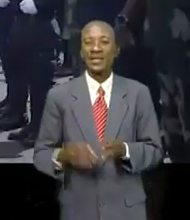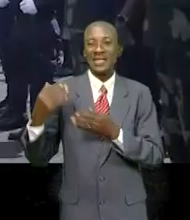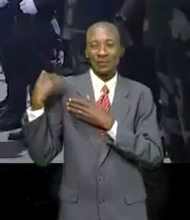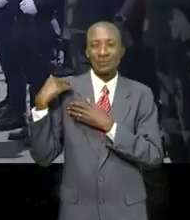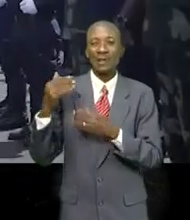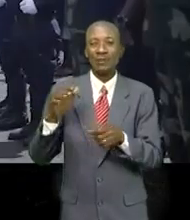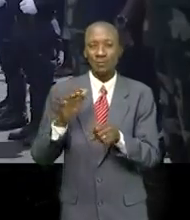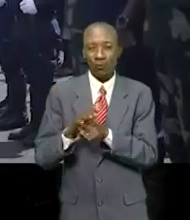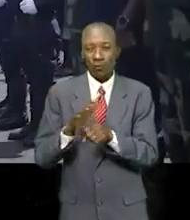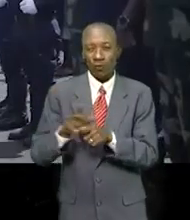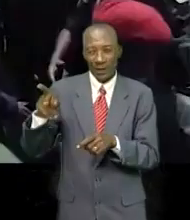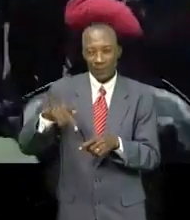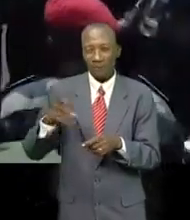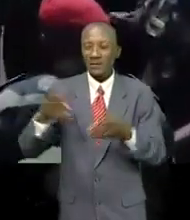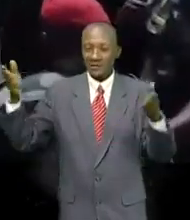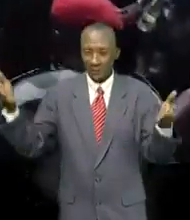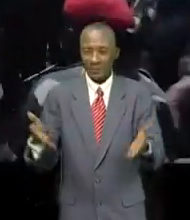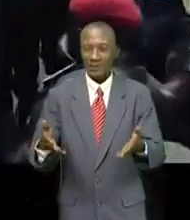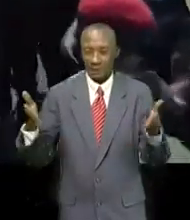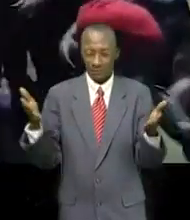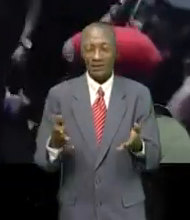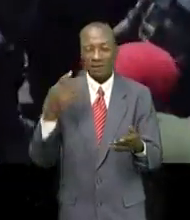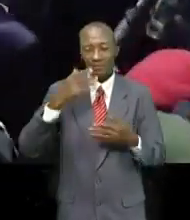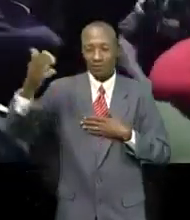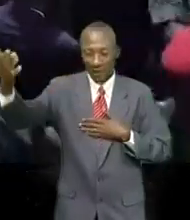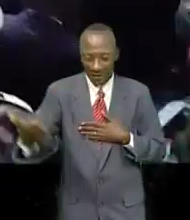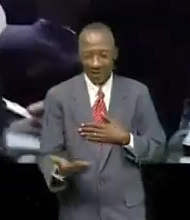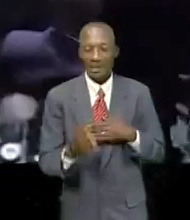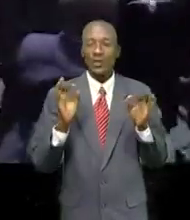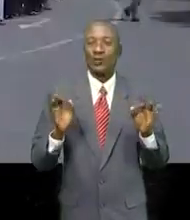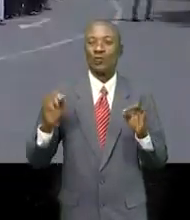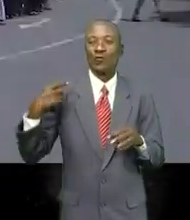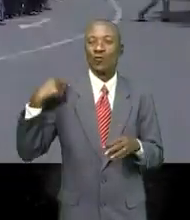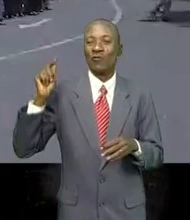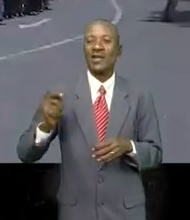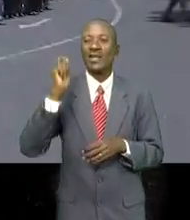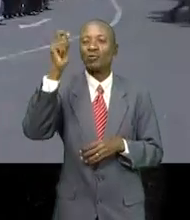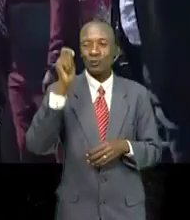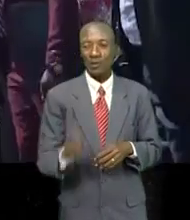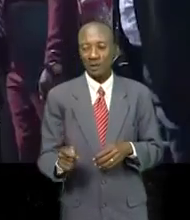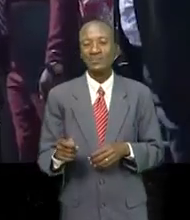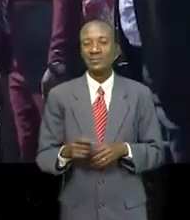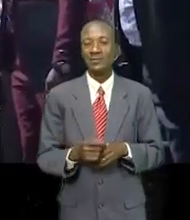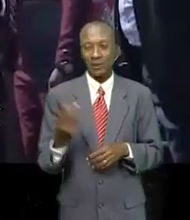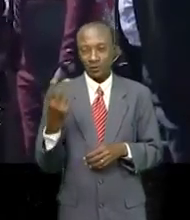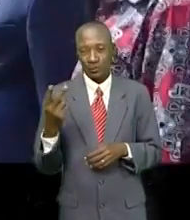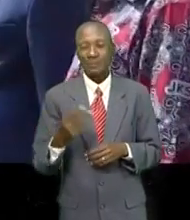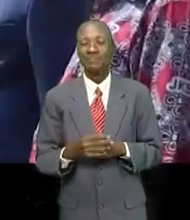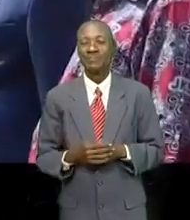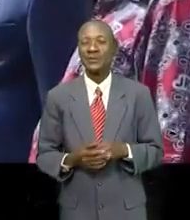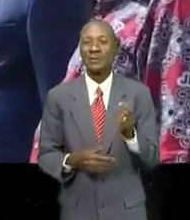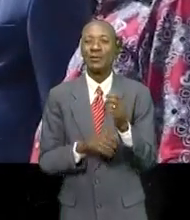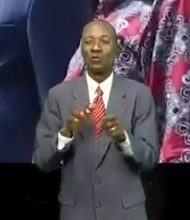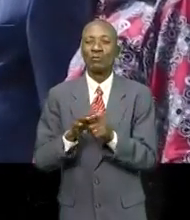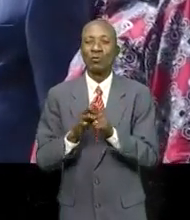contexte particulier, dans le Nord Kivu, sous un état de siège, a eu l'occasion de découvrir toute la notabilité nord-kivusienne venue, elle